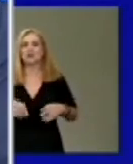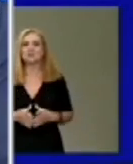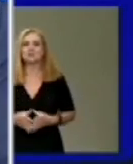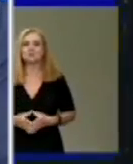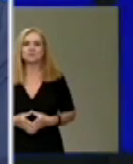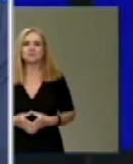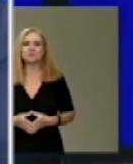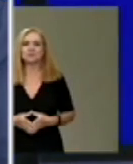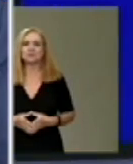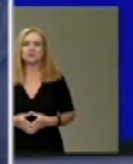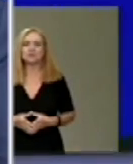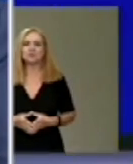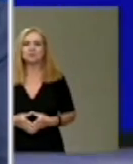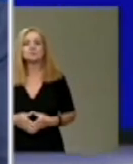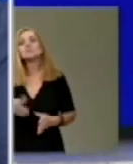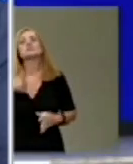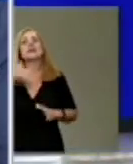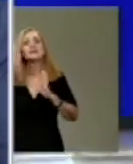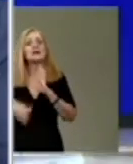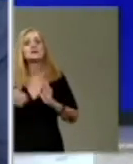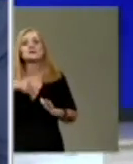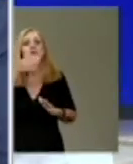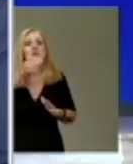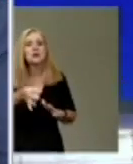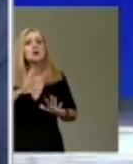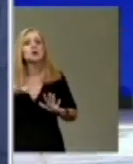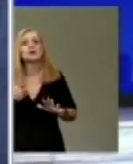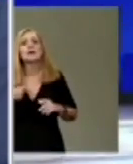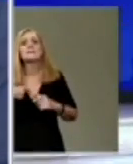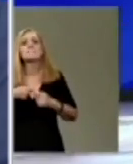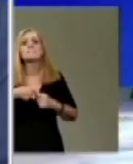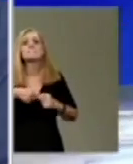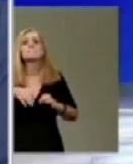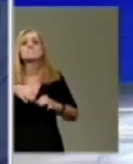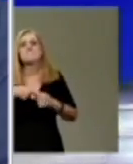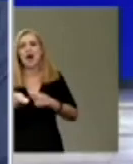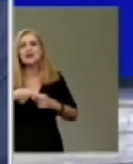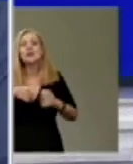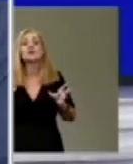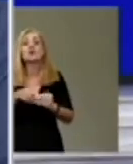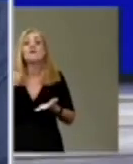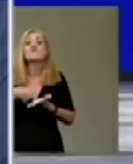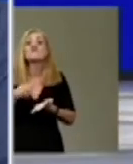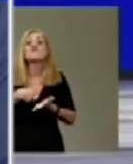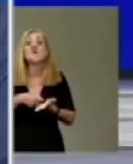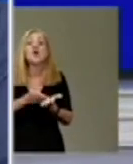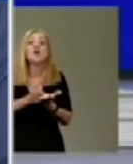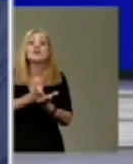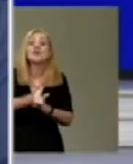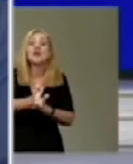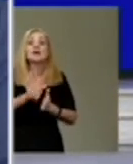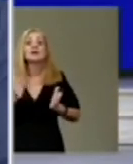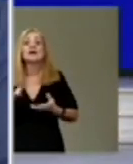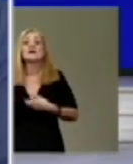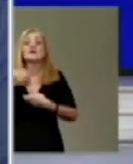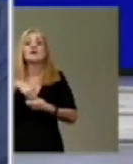ε όντως θα τον θα του έλεγα ότι όντως τα τελευταία δύο χρόνια έχουμε αυξήσεις δίνονται μάλλον